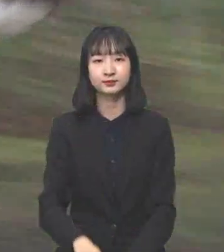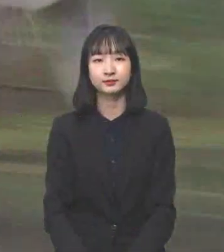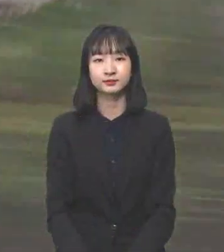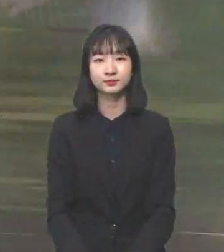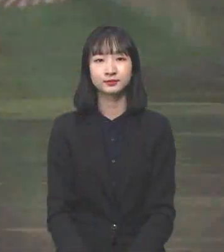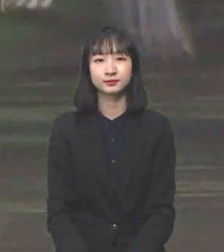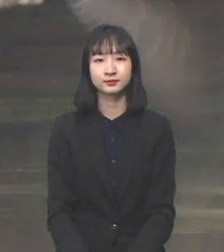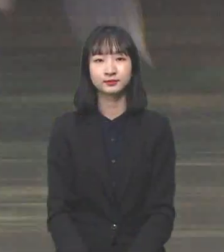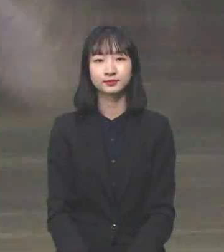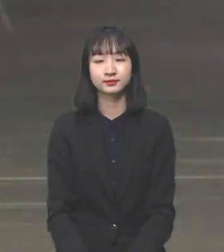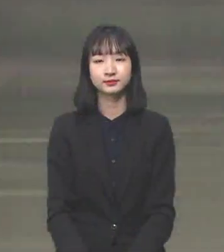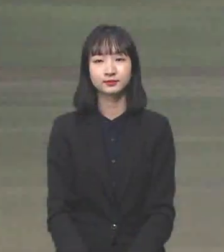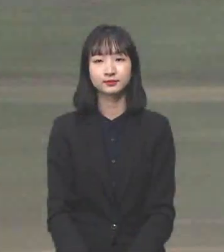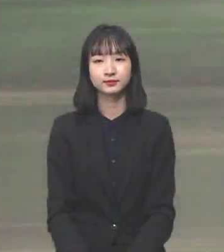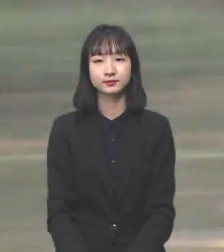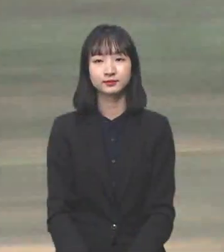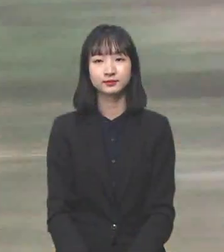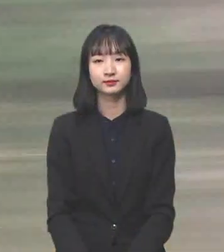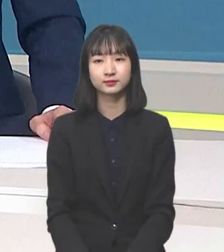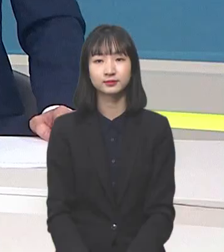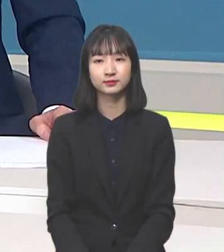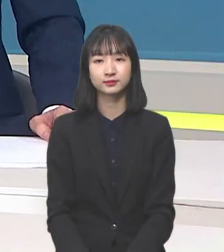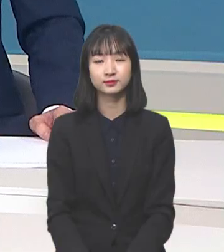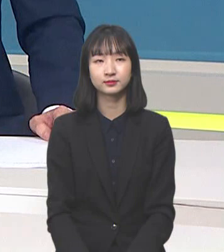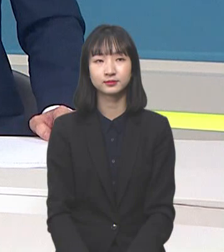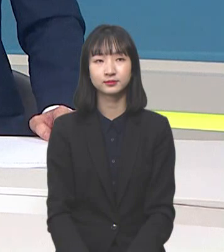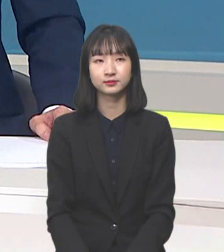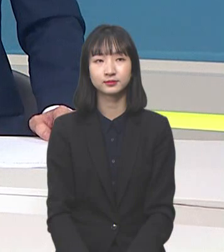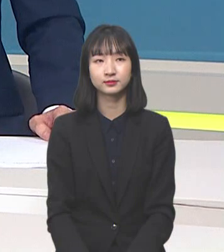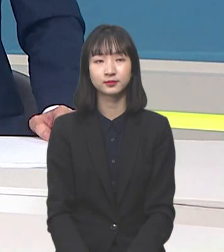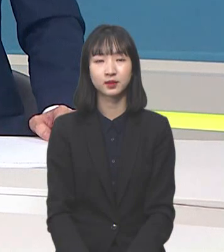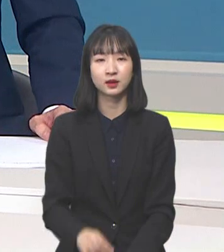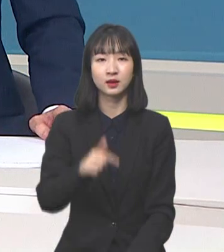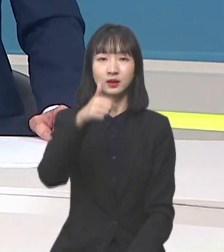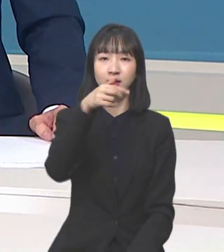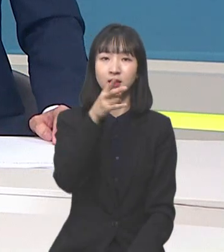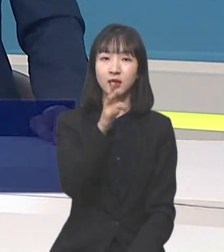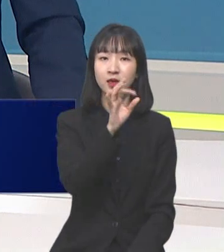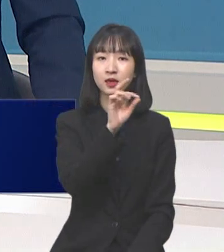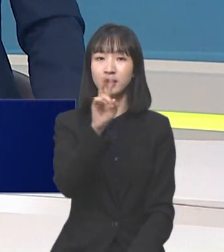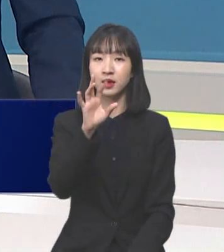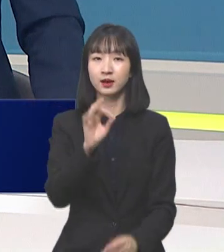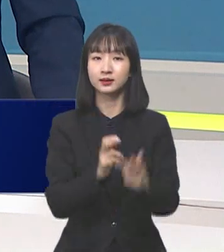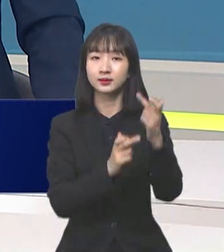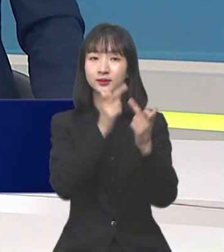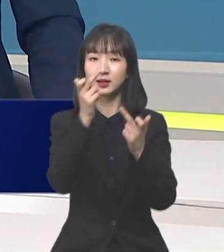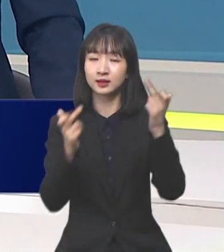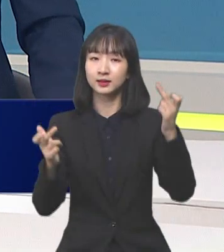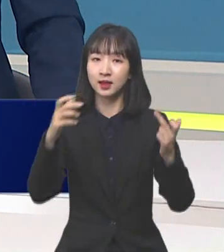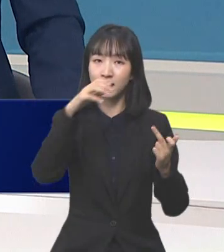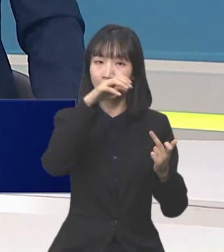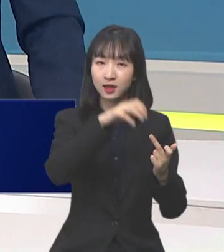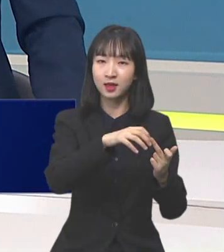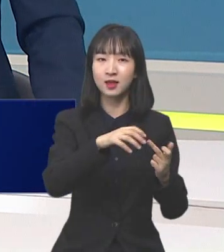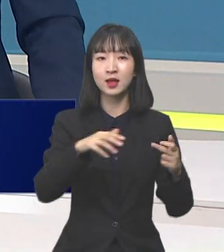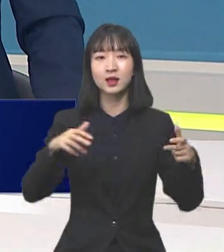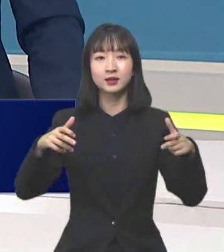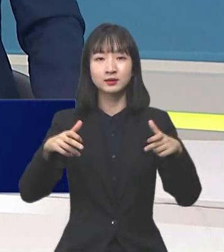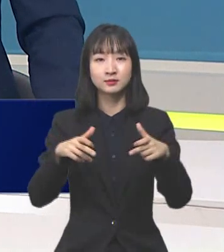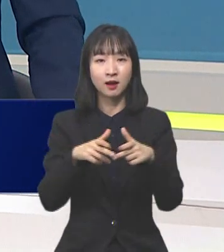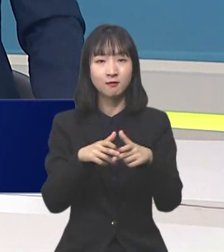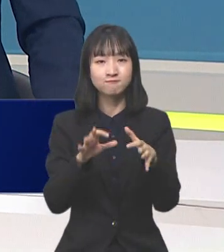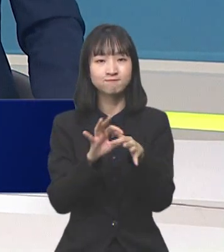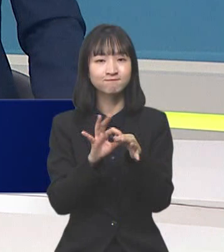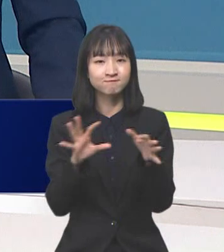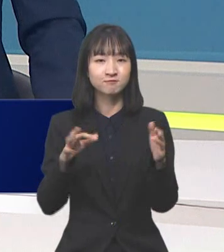피브로 제 뉴스 김지형 입니다 계양산 자락에 걷게 편한 일명 무쟈게 끼리 있는 건 이제 많이들